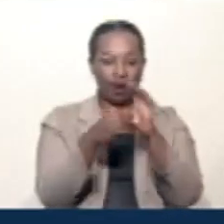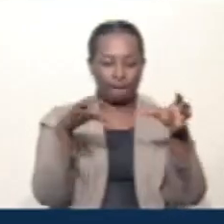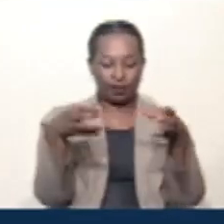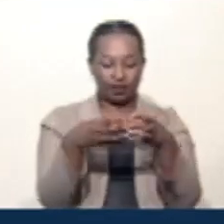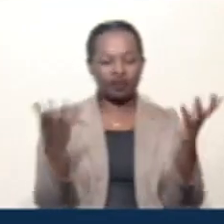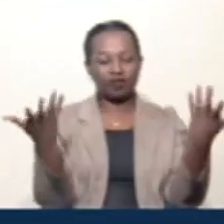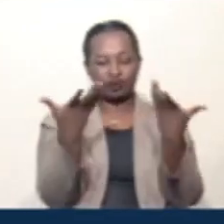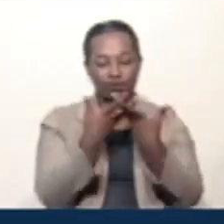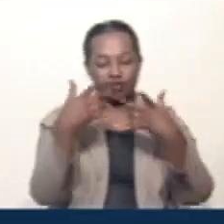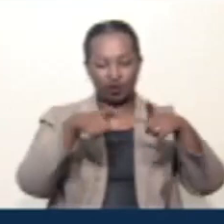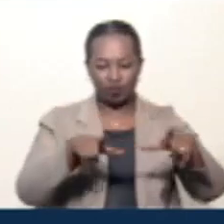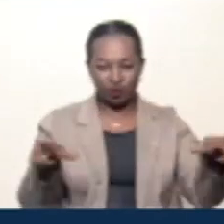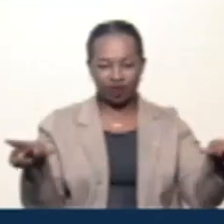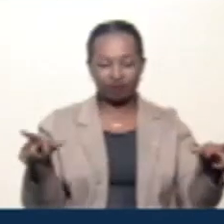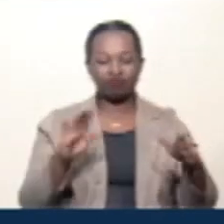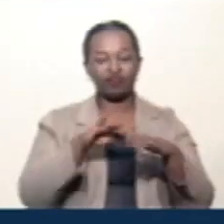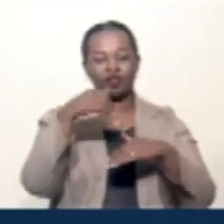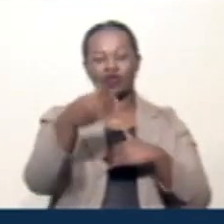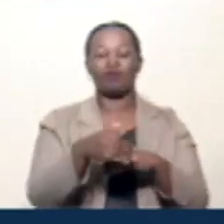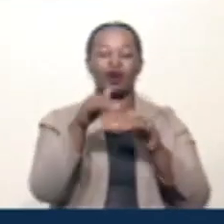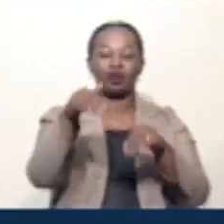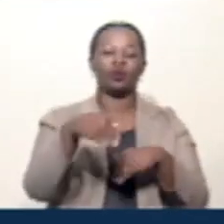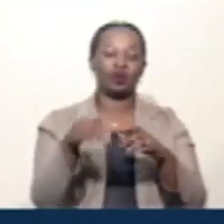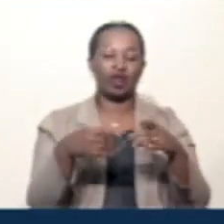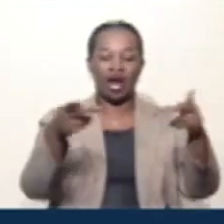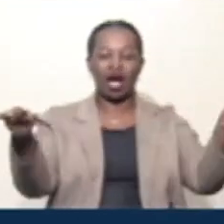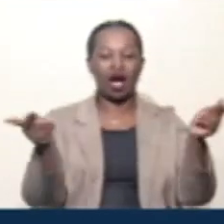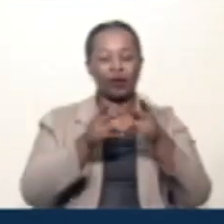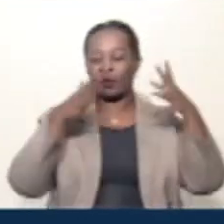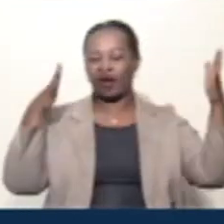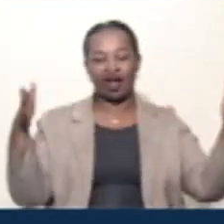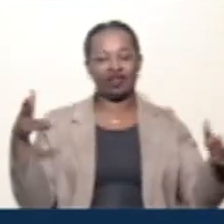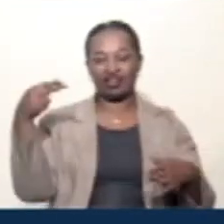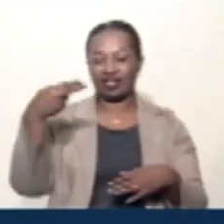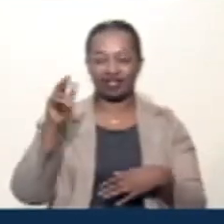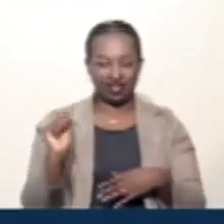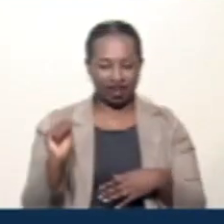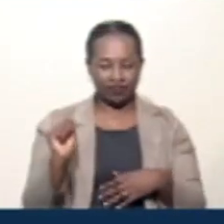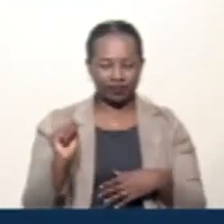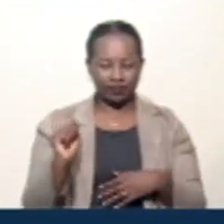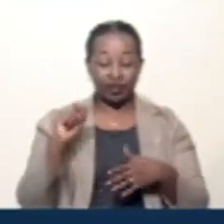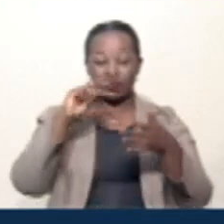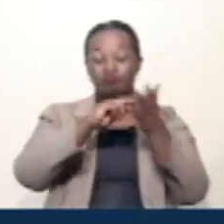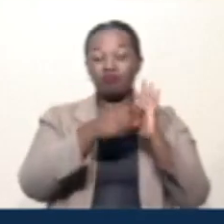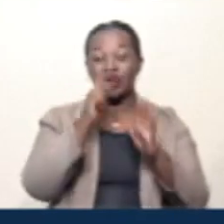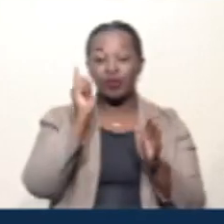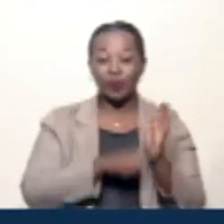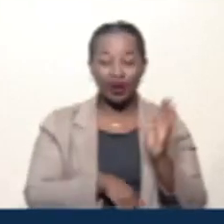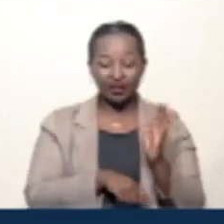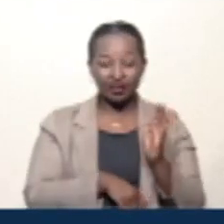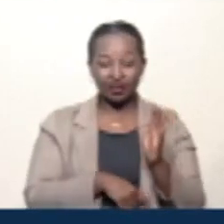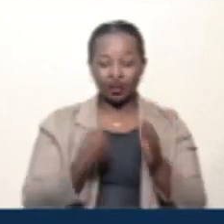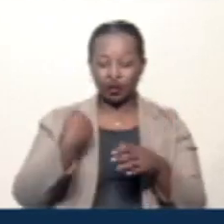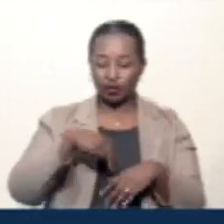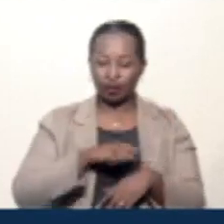ubutaka noneho duhinga ku mahegitari. Ubwo rero ni ukuvuga ngo